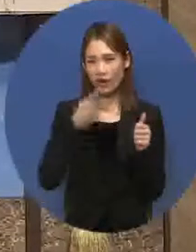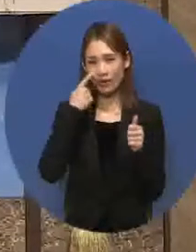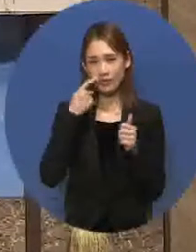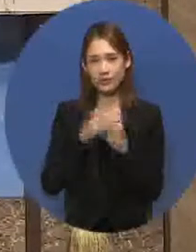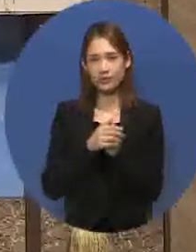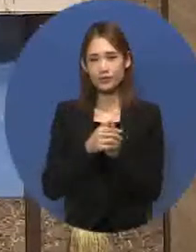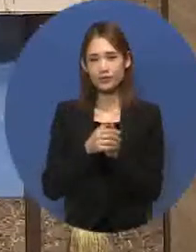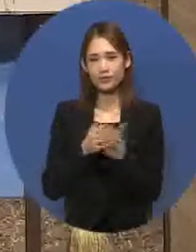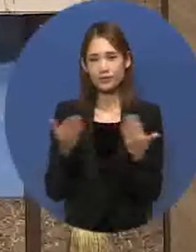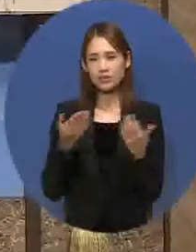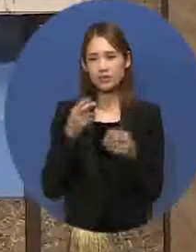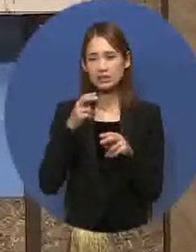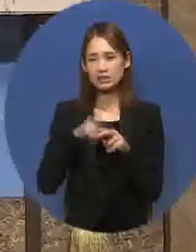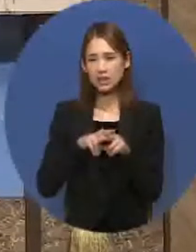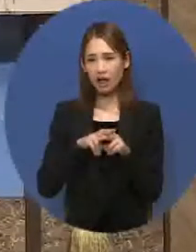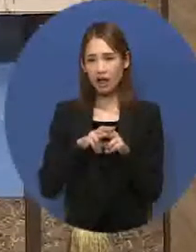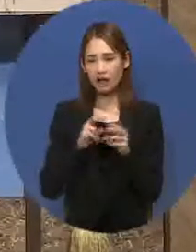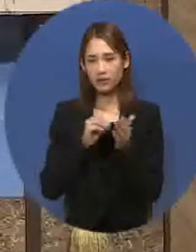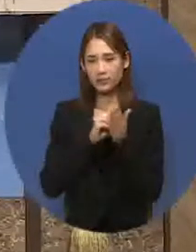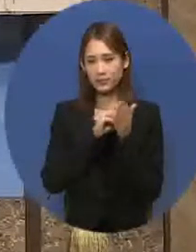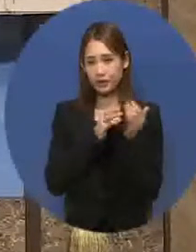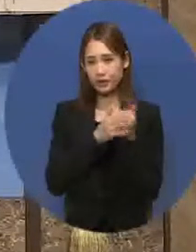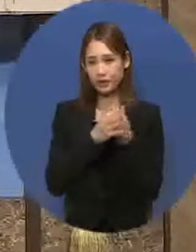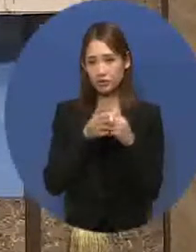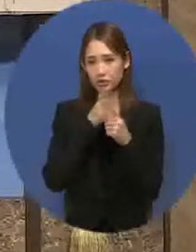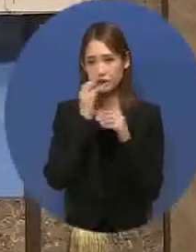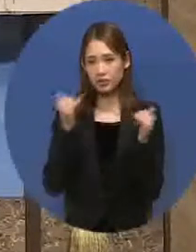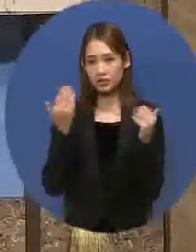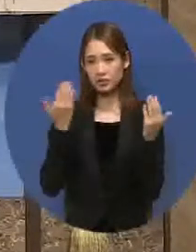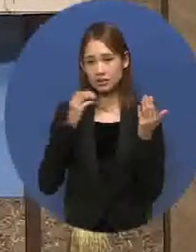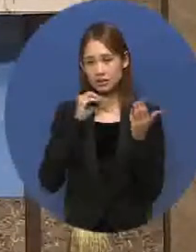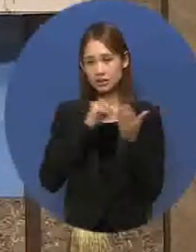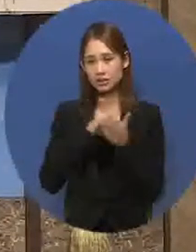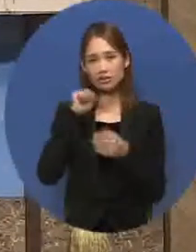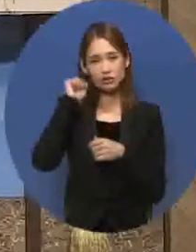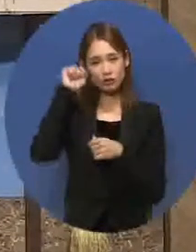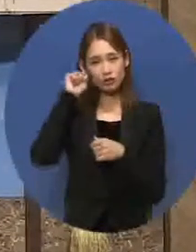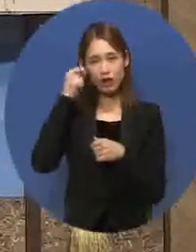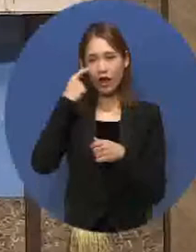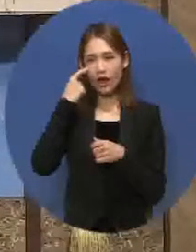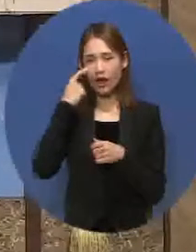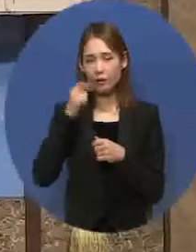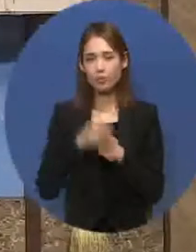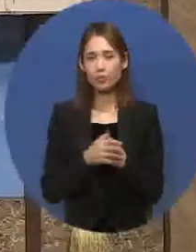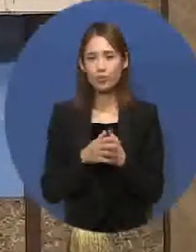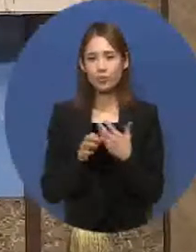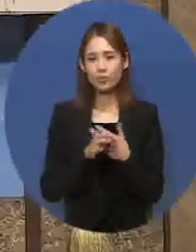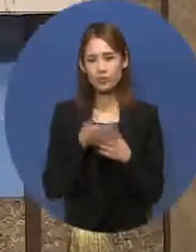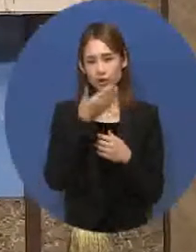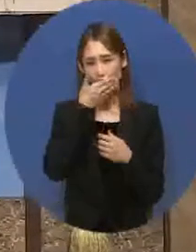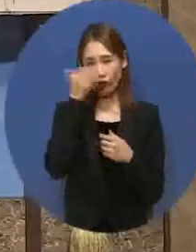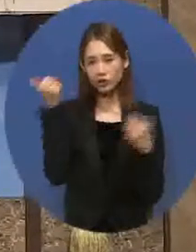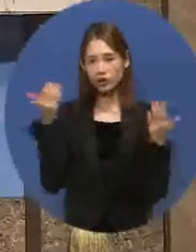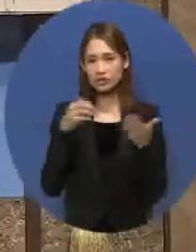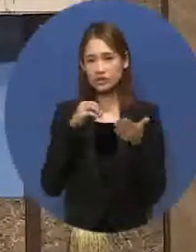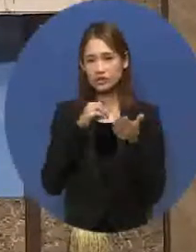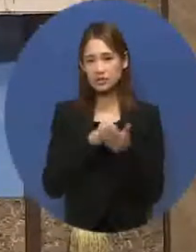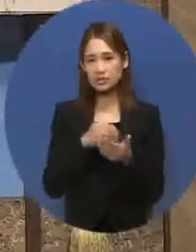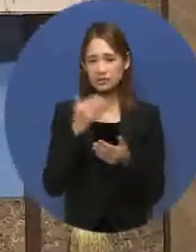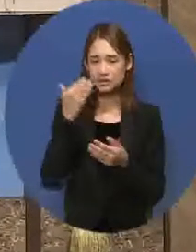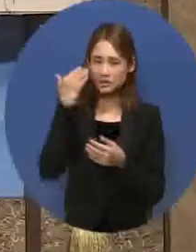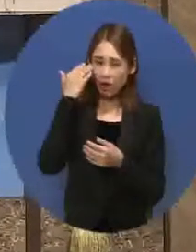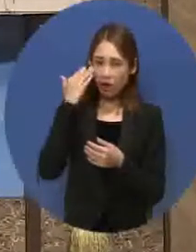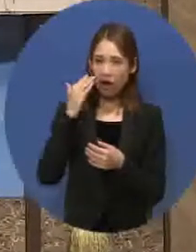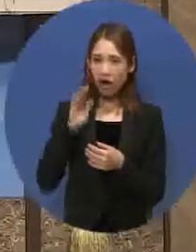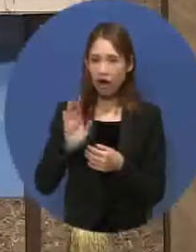이 일자리 때문에 청년 노인 일자리를 주장하다 보면은 청년 일자리가 침해받는